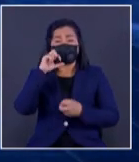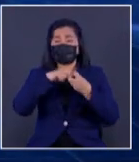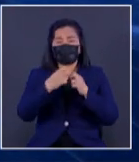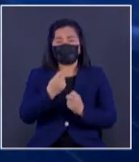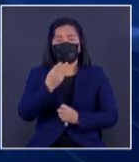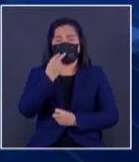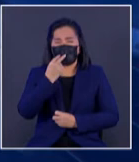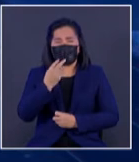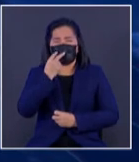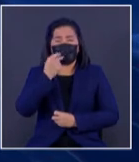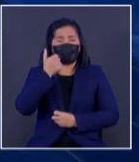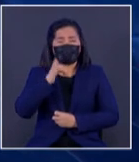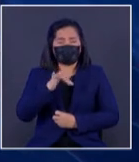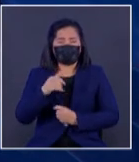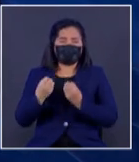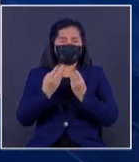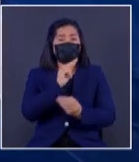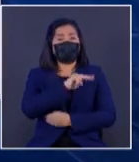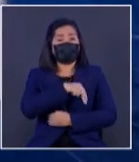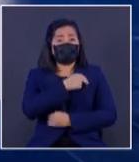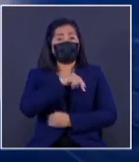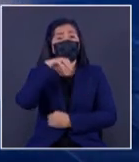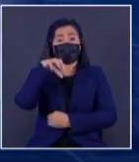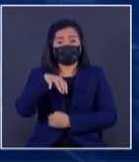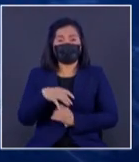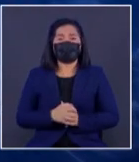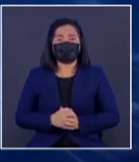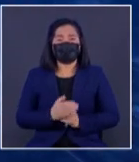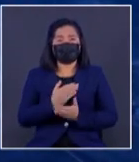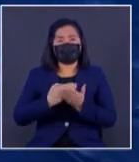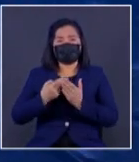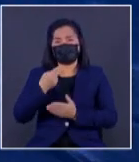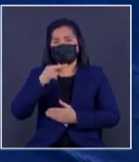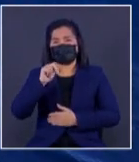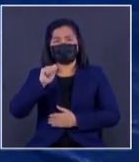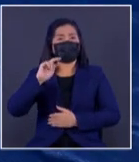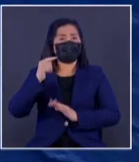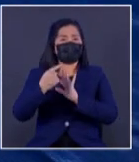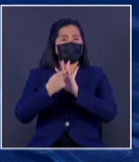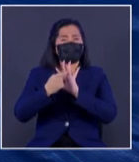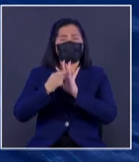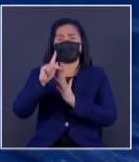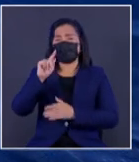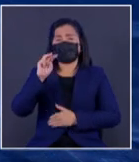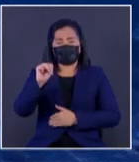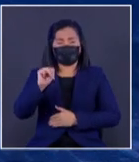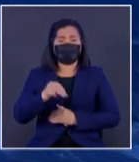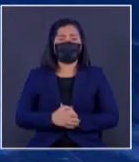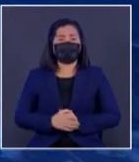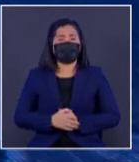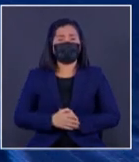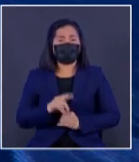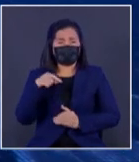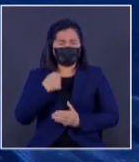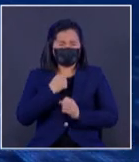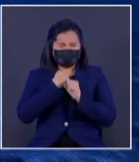ออกก่อนจะนำตัวส่งโรงพยาบาลวิชัยเวชอินเตอร์เนชั่นแนลหนองแขมซึ่งน้องเมย์พยายามปั๊มหัวใจกู้ชีพให้คุณ